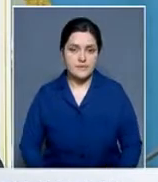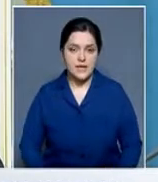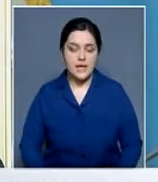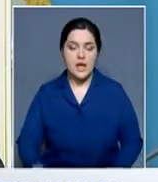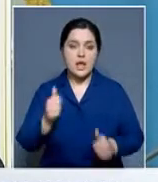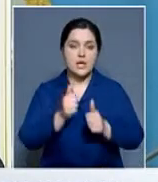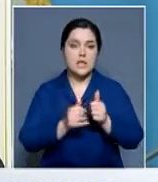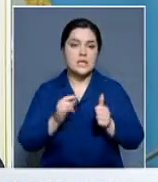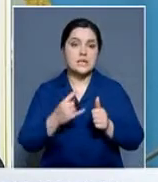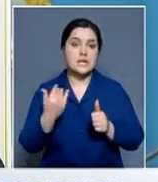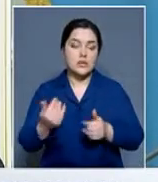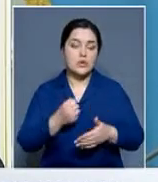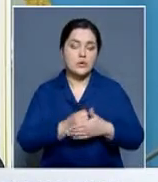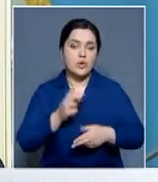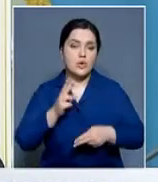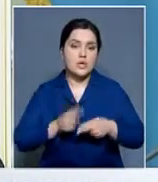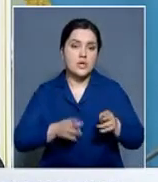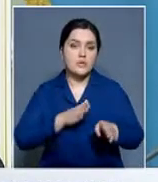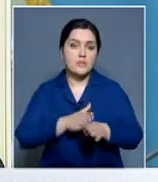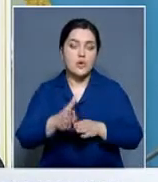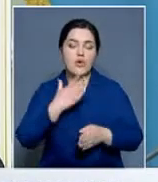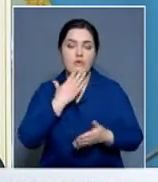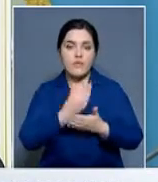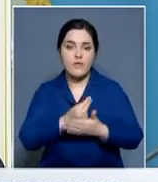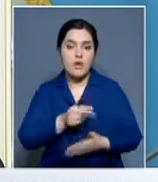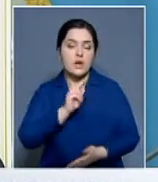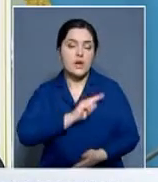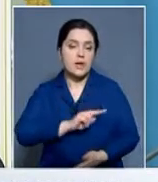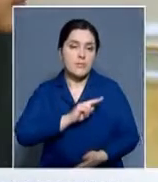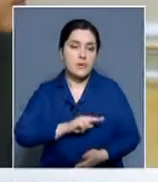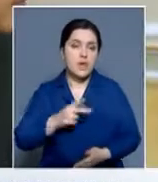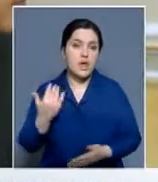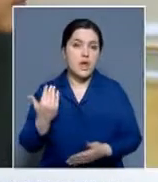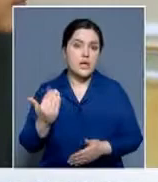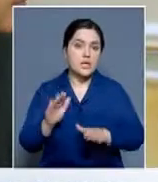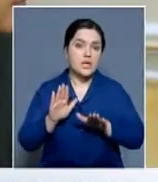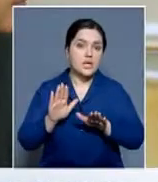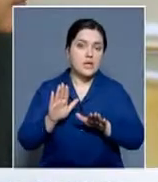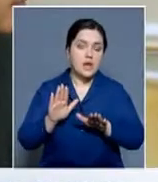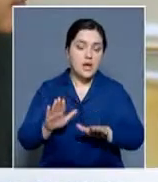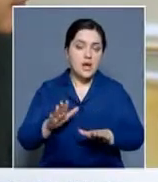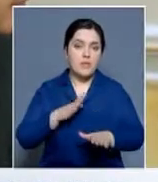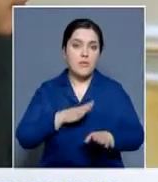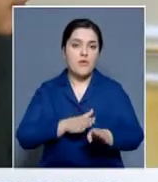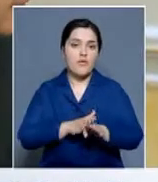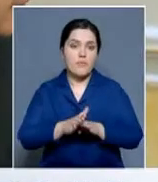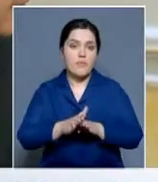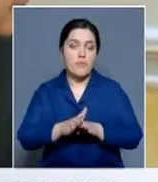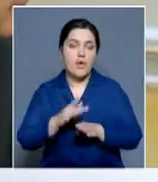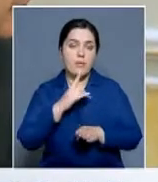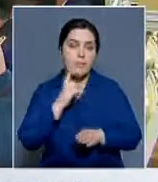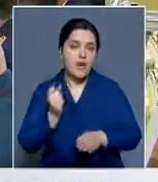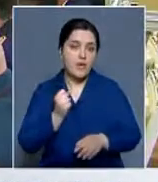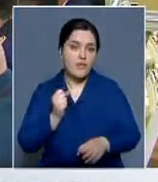из них до конца исполнил свой долг. Они находились в строю, выполняли боевое задание,